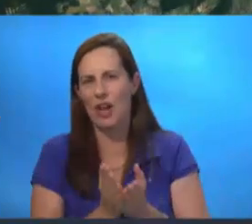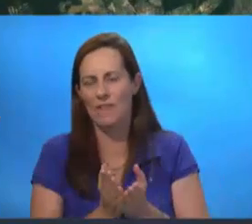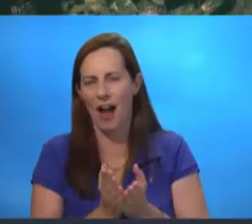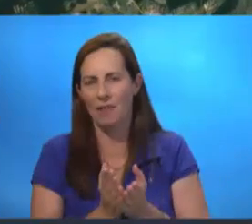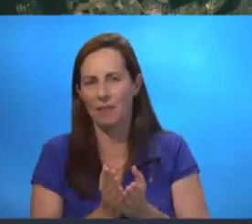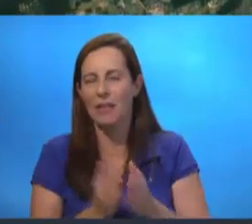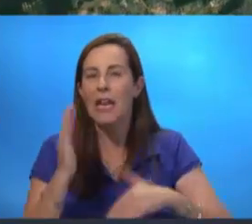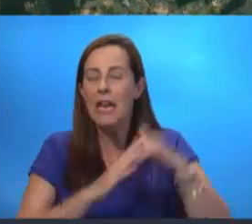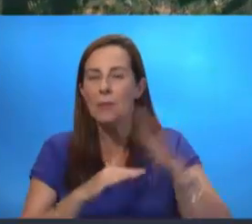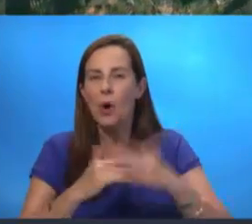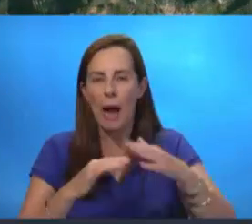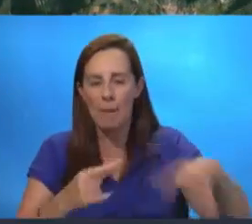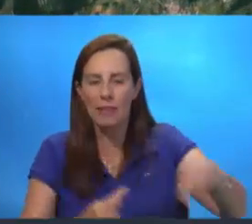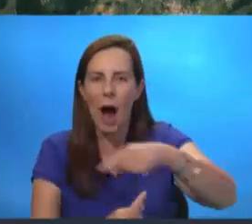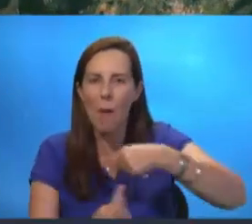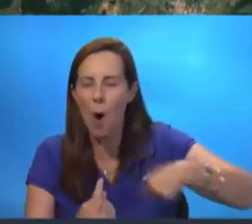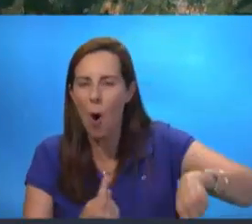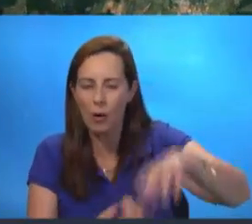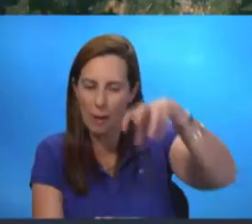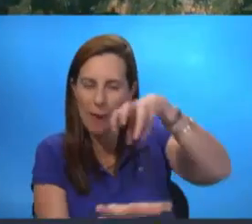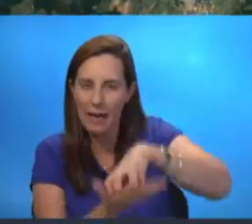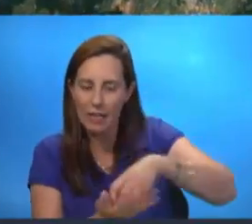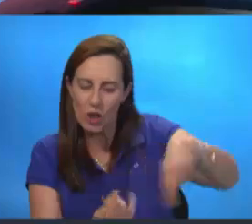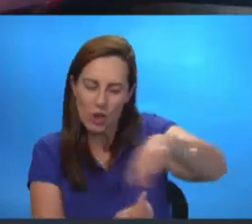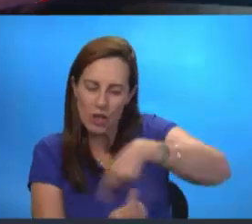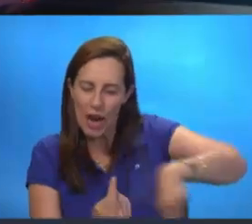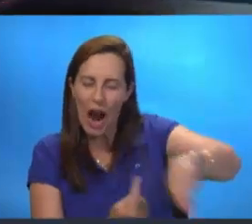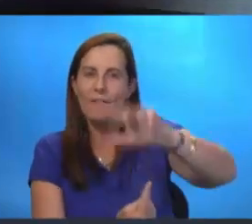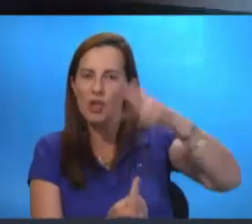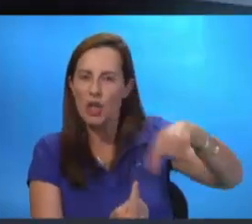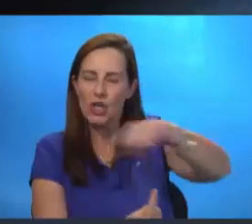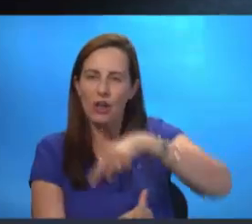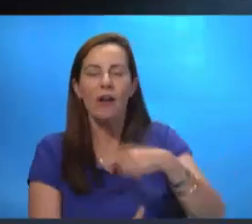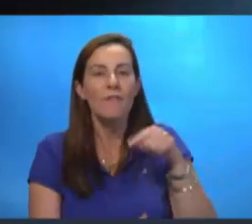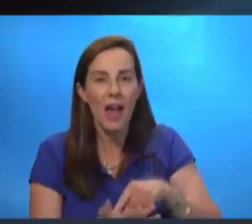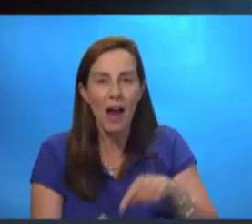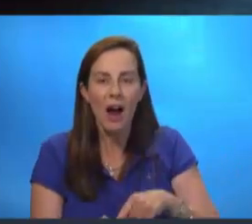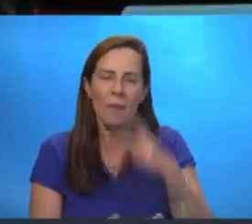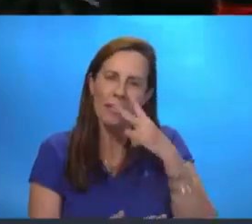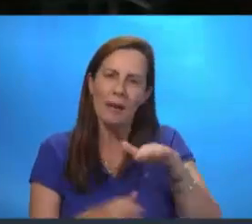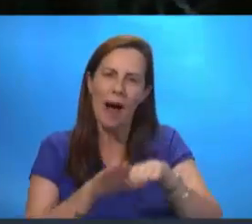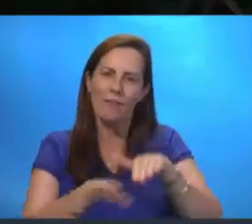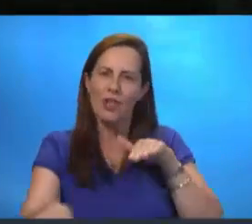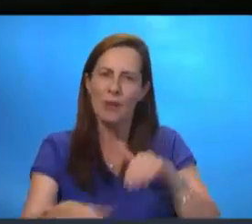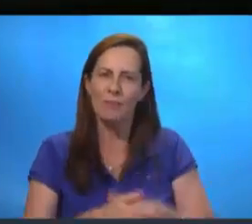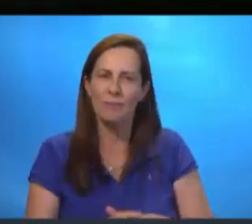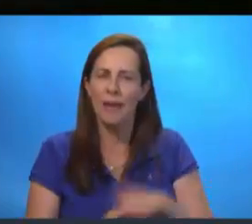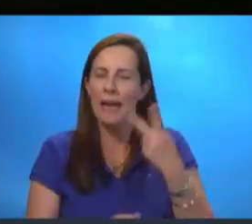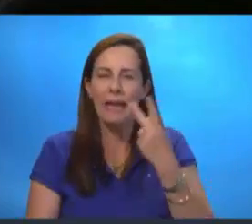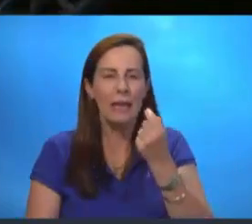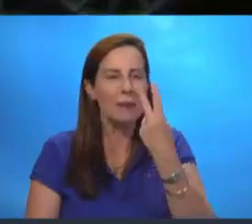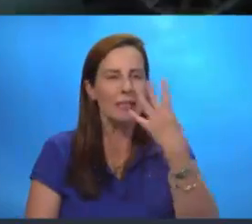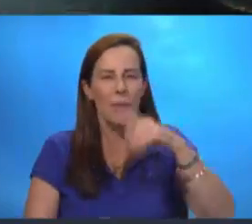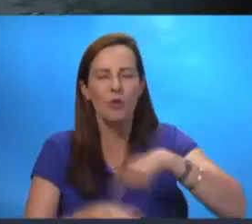בנויה מכמה טבעות, טבעת מרכזית, שנייה ושלישית. וכך נראים הכבישים. כמעט 24 שעות